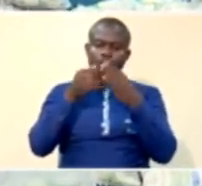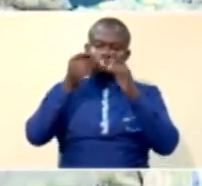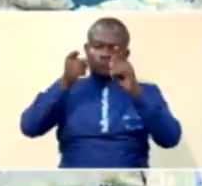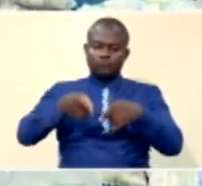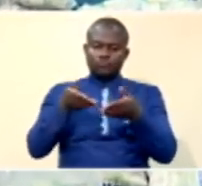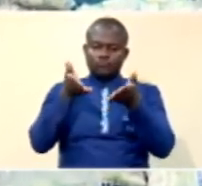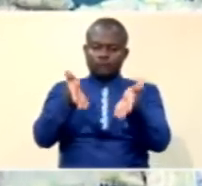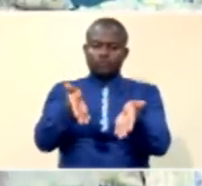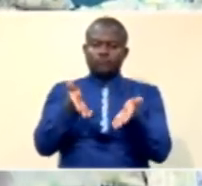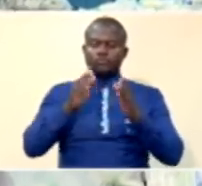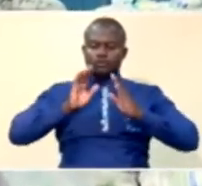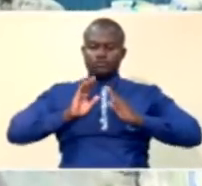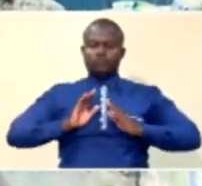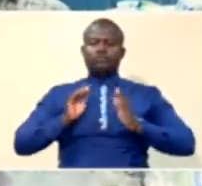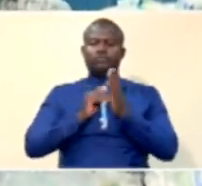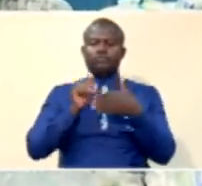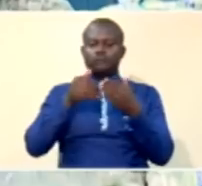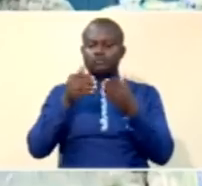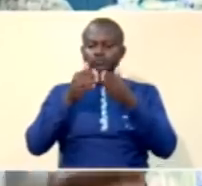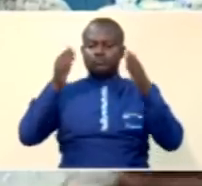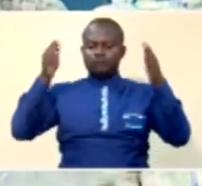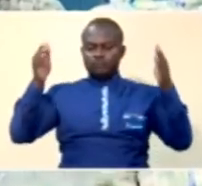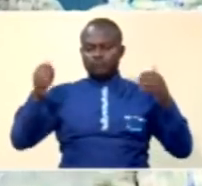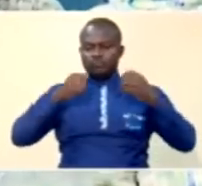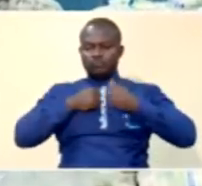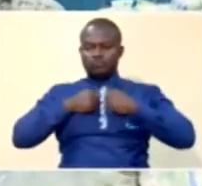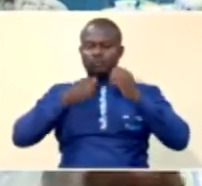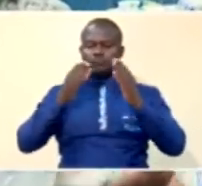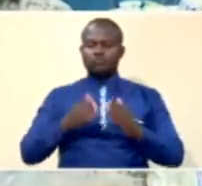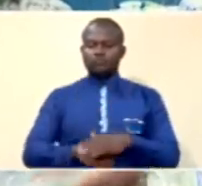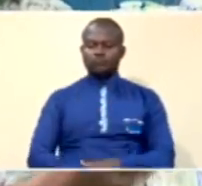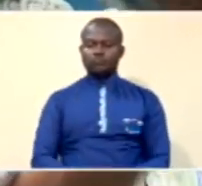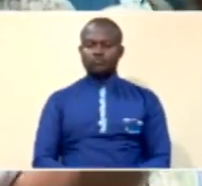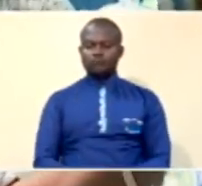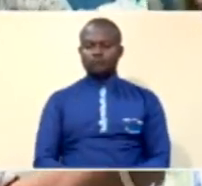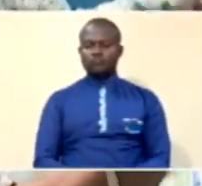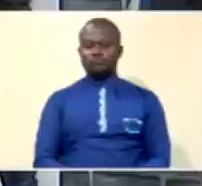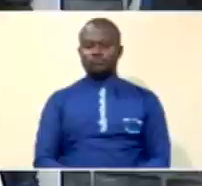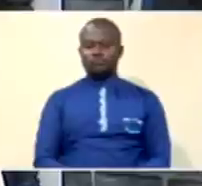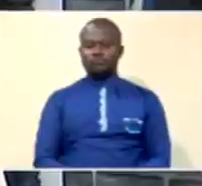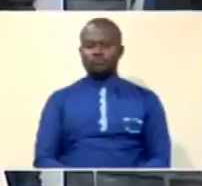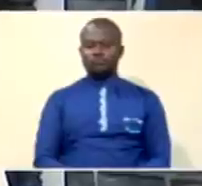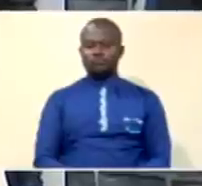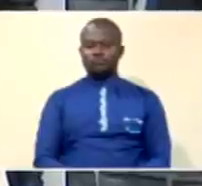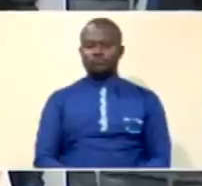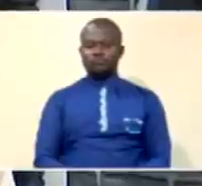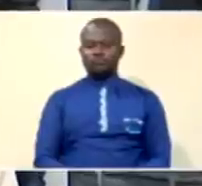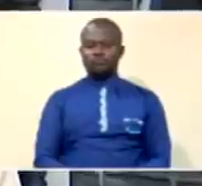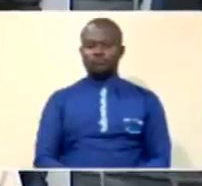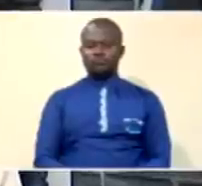hano kuruhuka ndetse no kwagura u Rwanda. Invest here to make Rwanda big. I'll